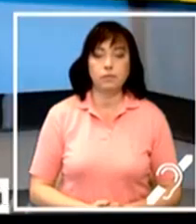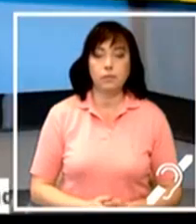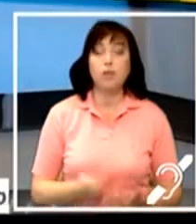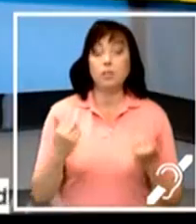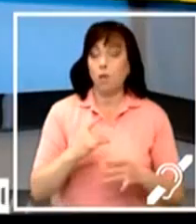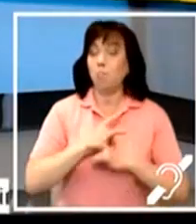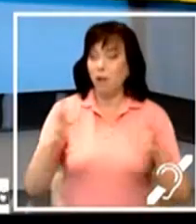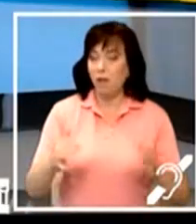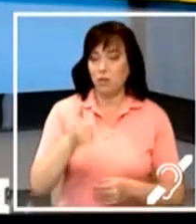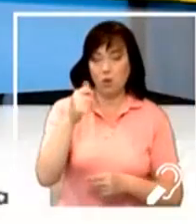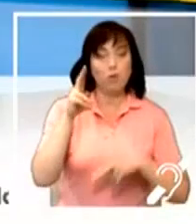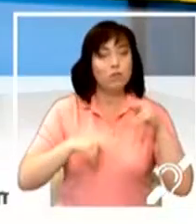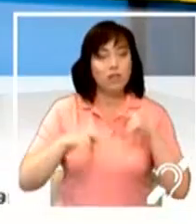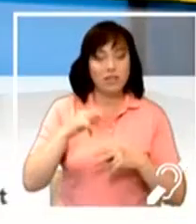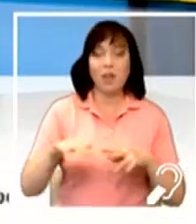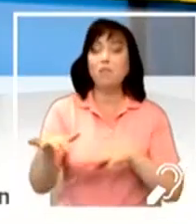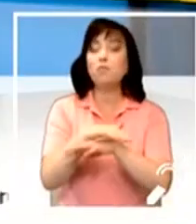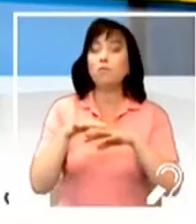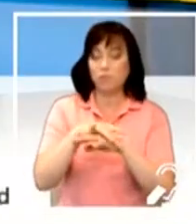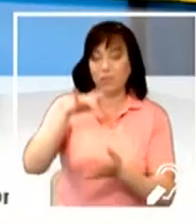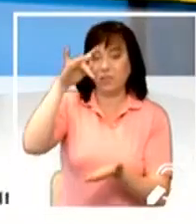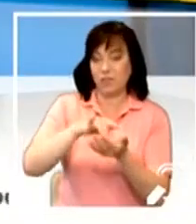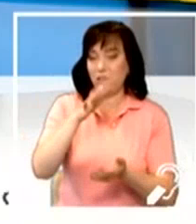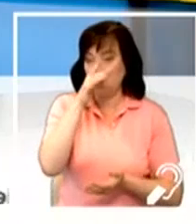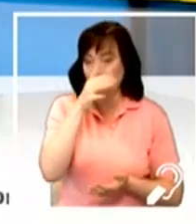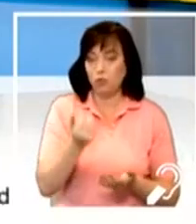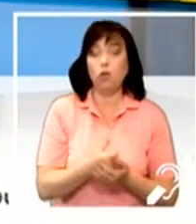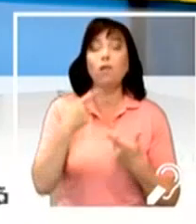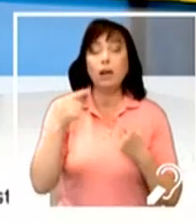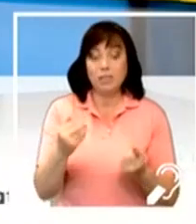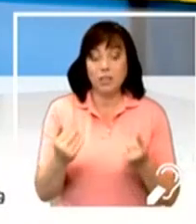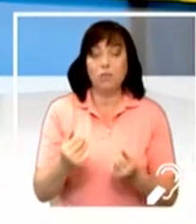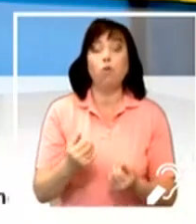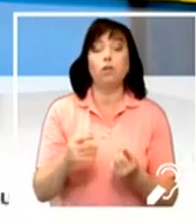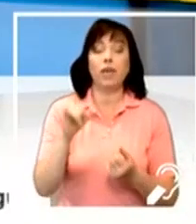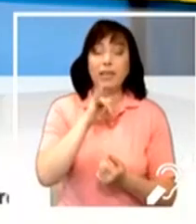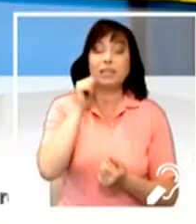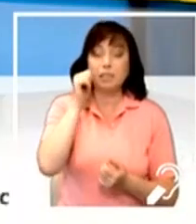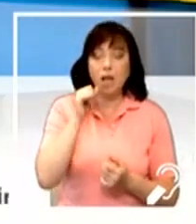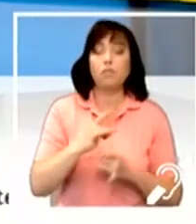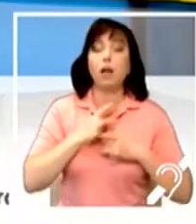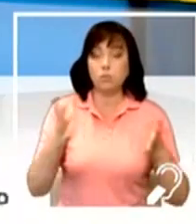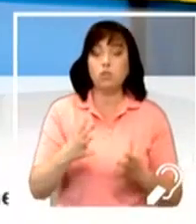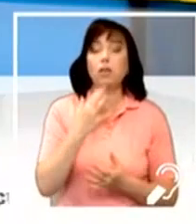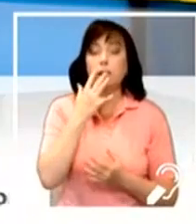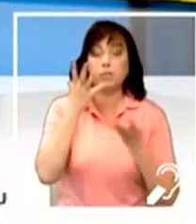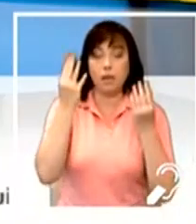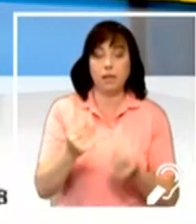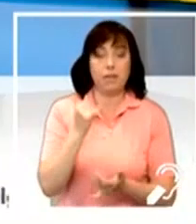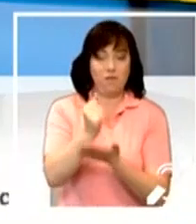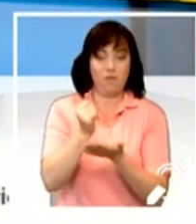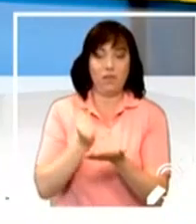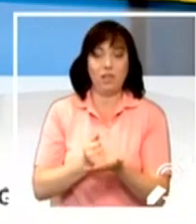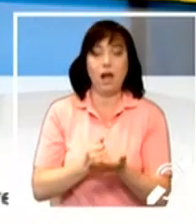E sărbătoare și voie bună în Piața Mare Adunări Naționale din Chișinău, unde astăzi și mâine este sărbătorită Ziua Națională a